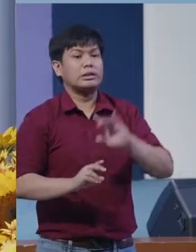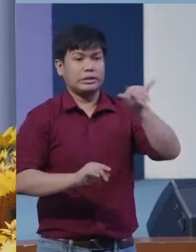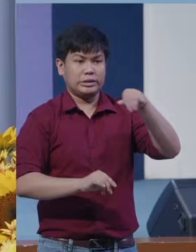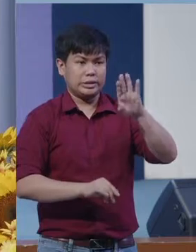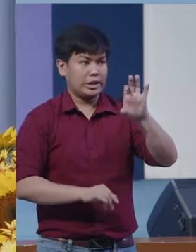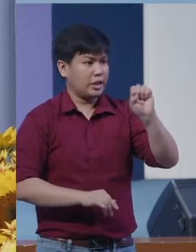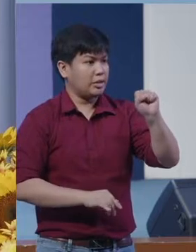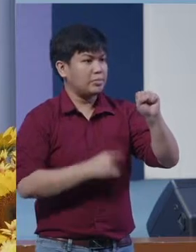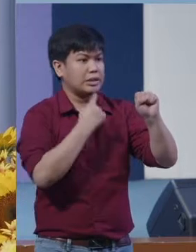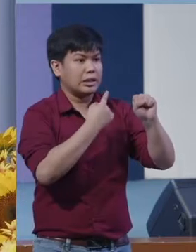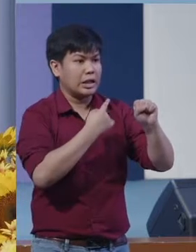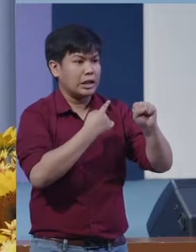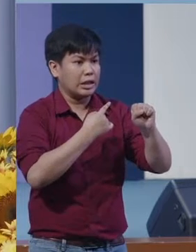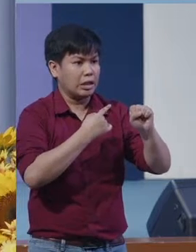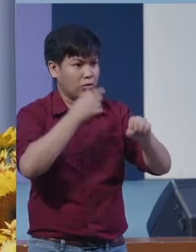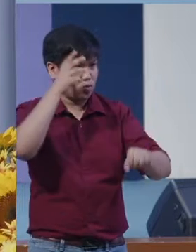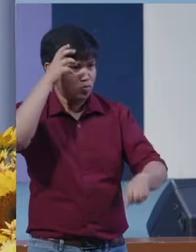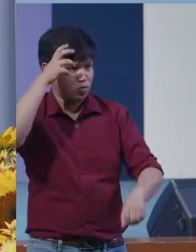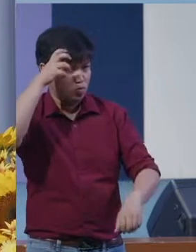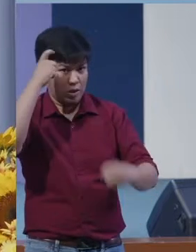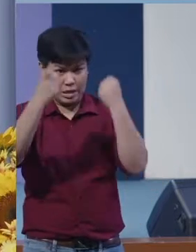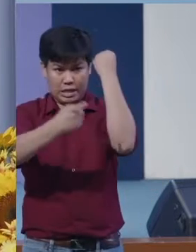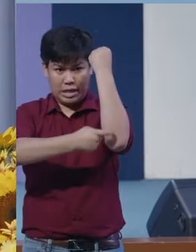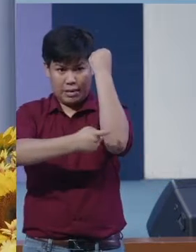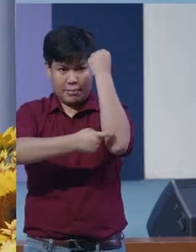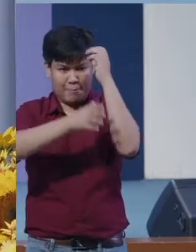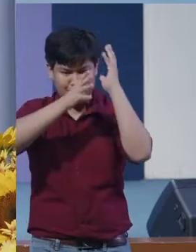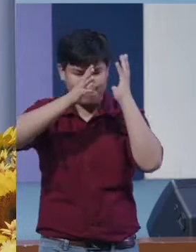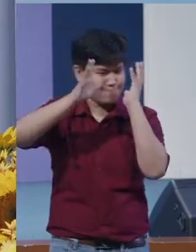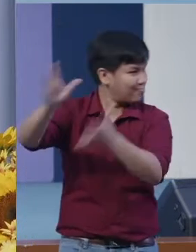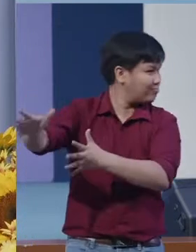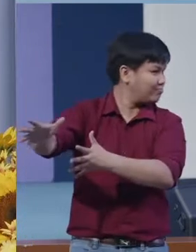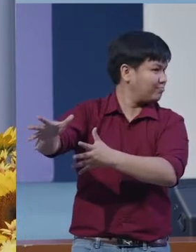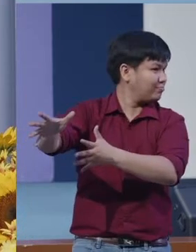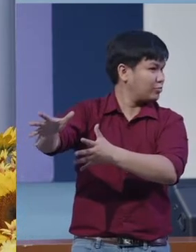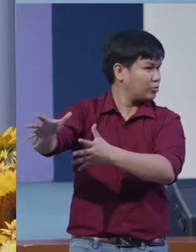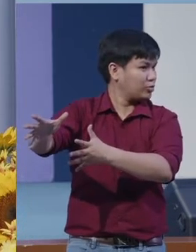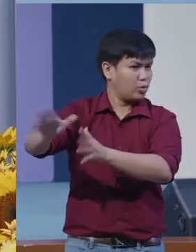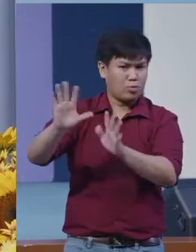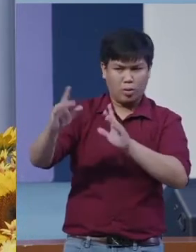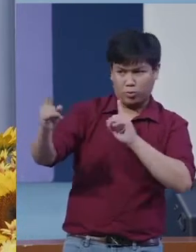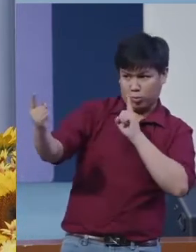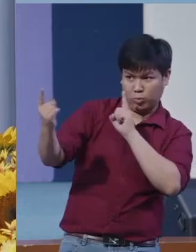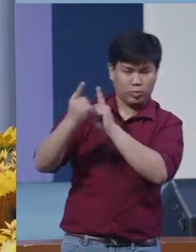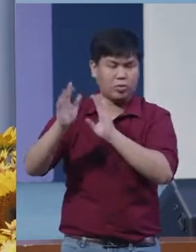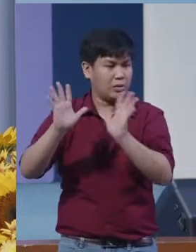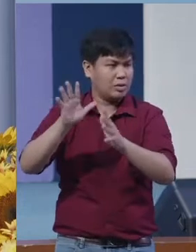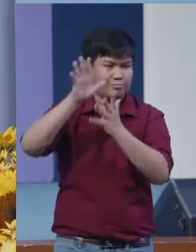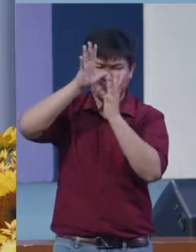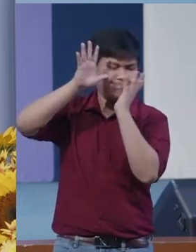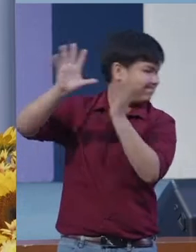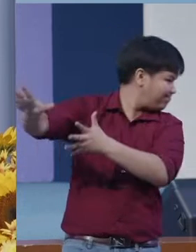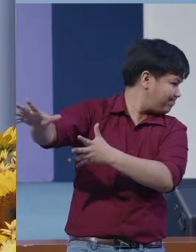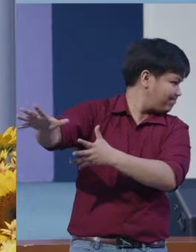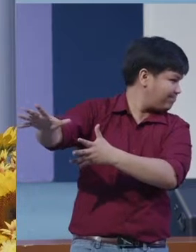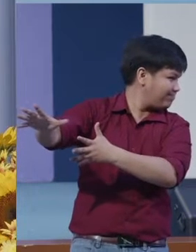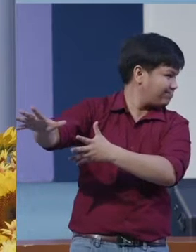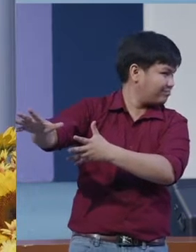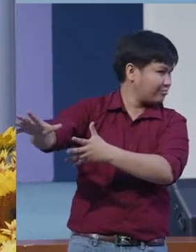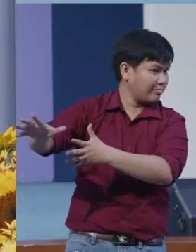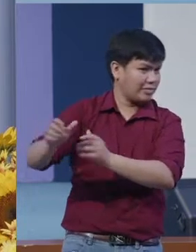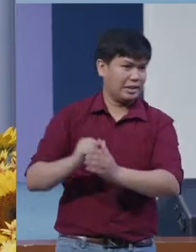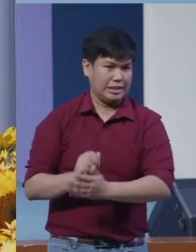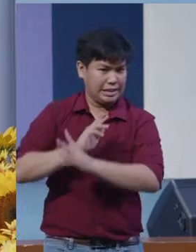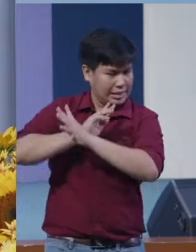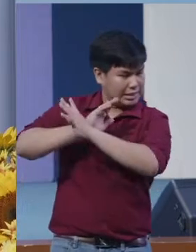at tumingin sa Diyos. Tignan niyo yung verses 7 and 8. So sabi niya, submit yourselves therefore to God, resist